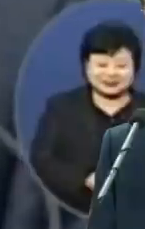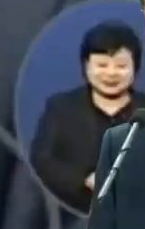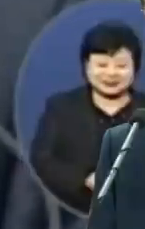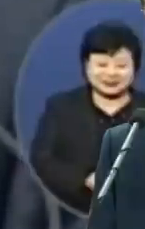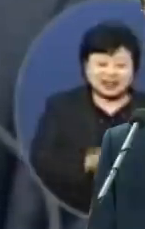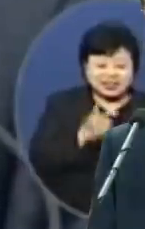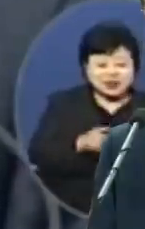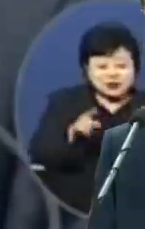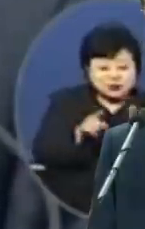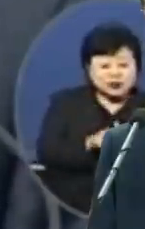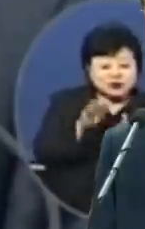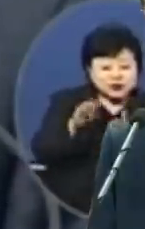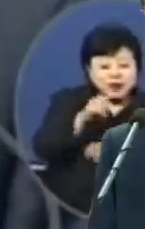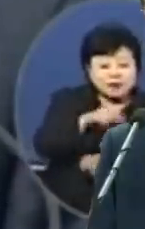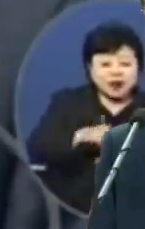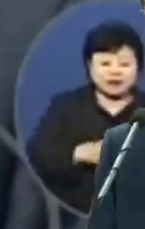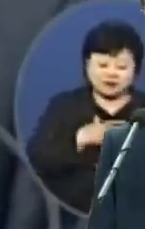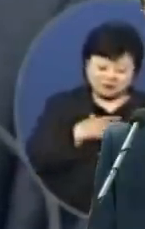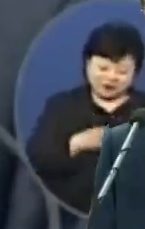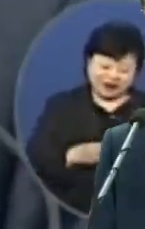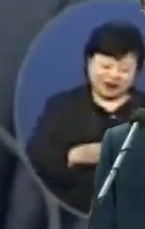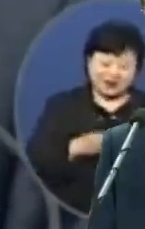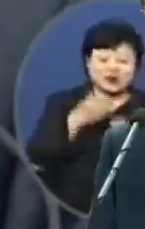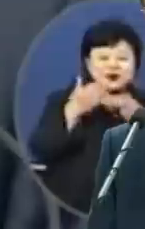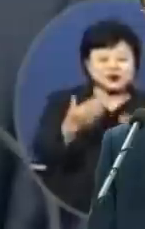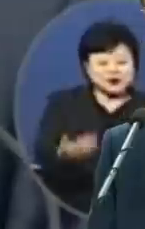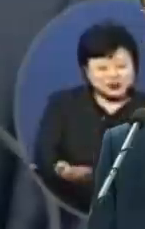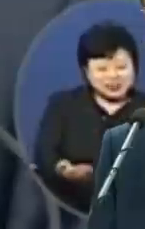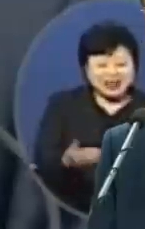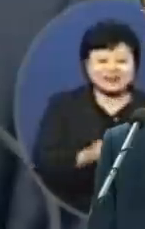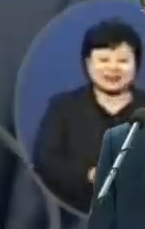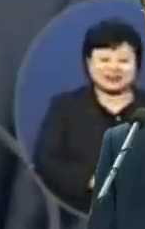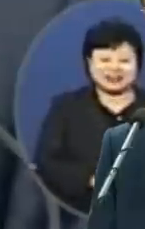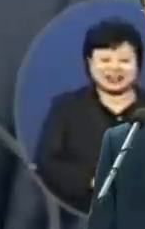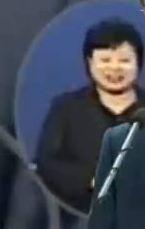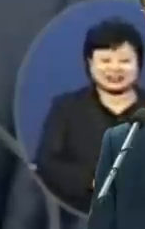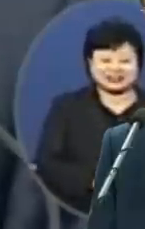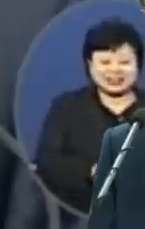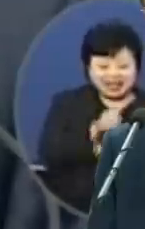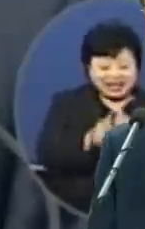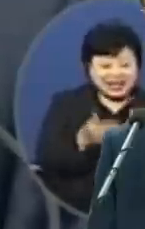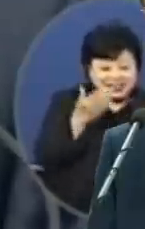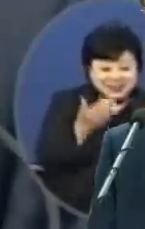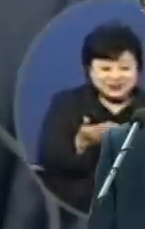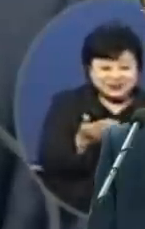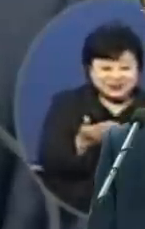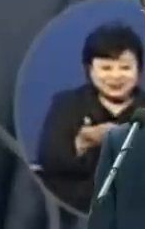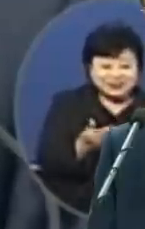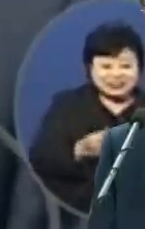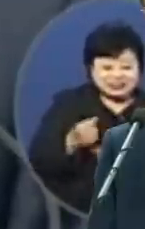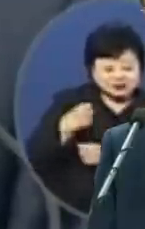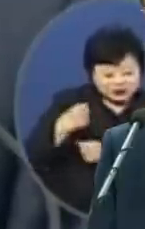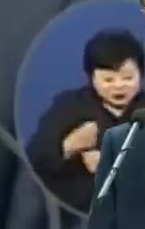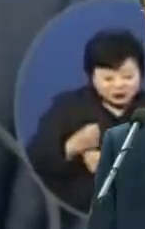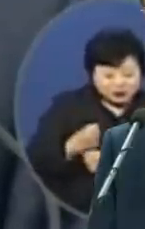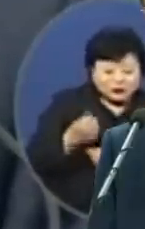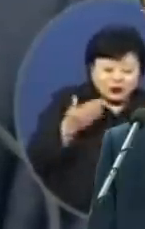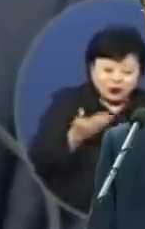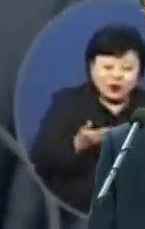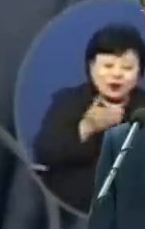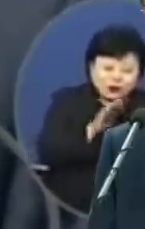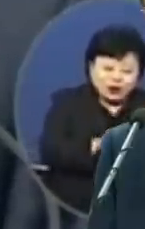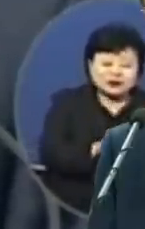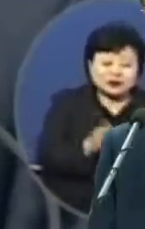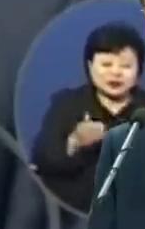우리가 예수 믿고 난 다음에 마음의 평안을 가지고 쉬라고 말한 것입니다. 하나님이 짐을 짊어져 주시고